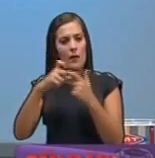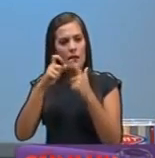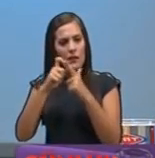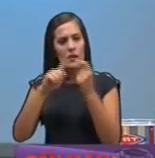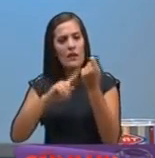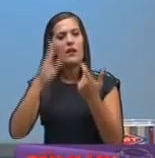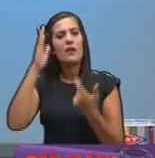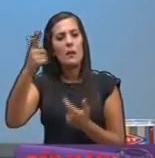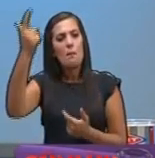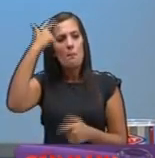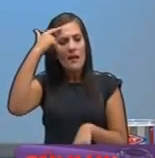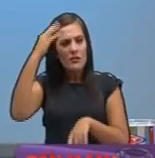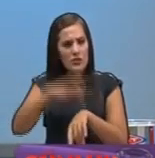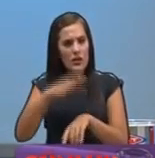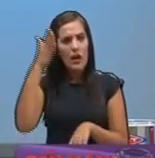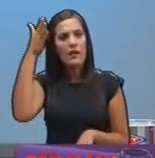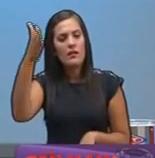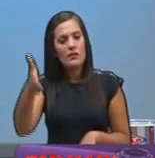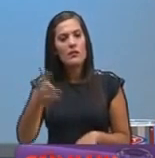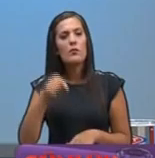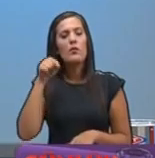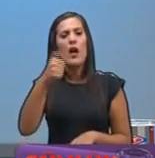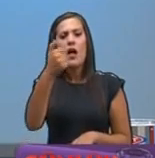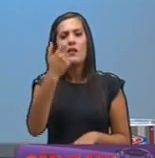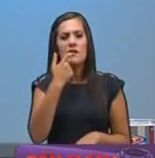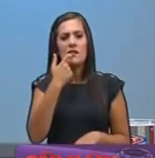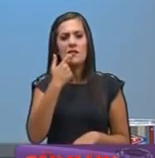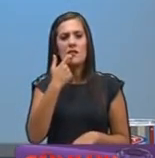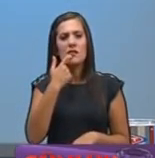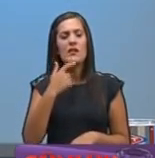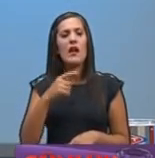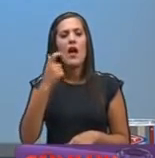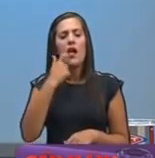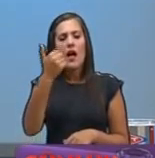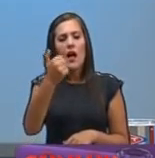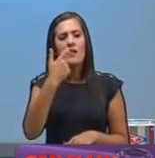gittim. Evet. Buraya 6 sene fizik oldum.